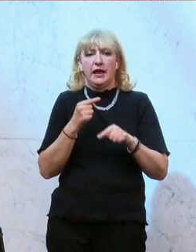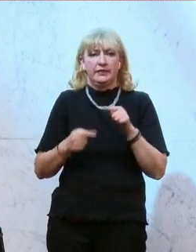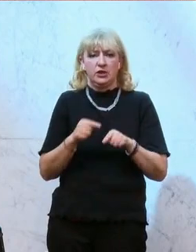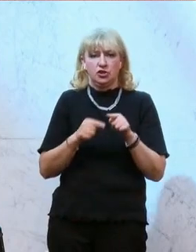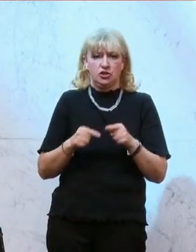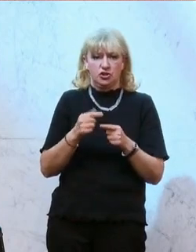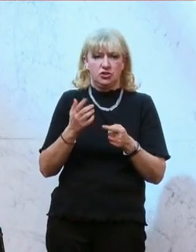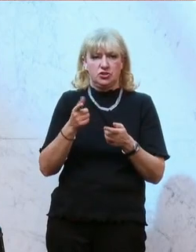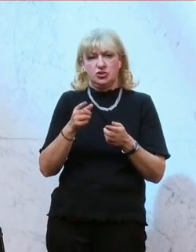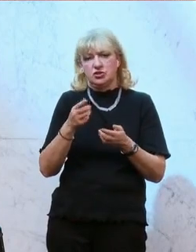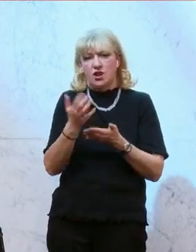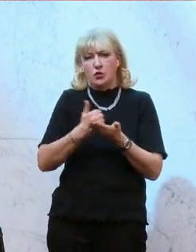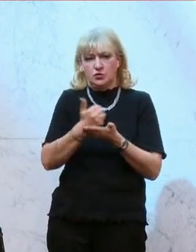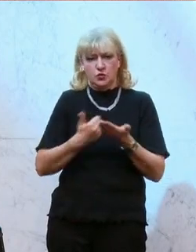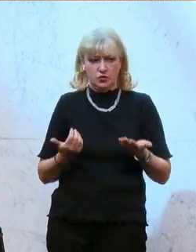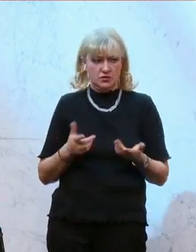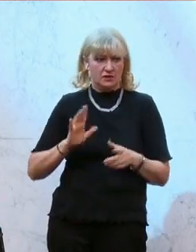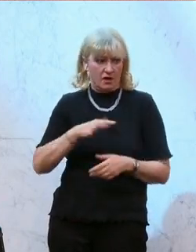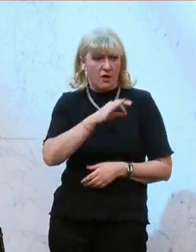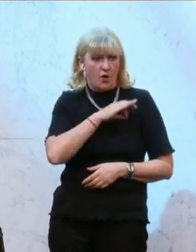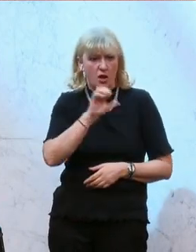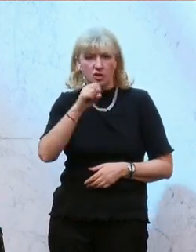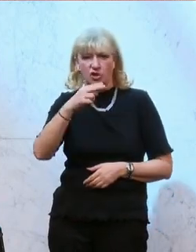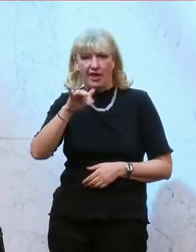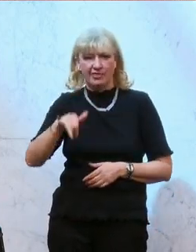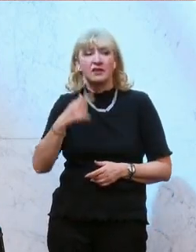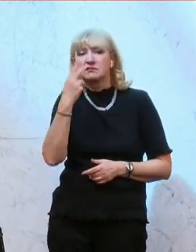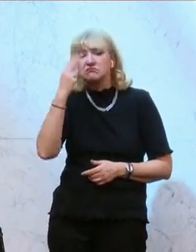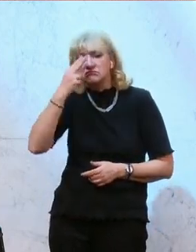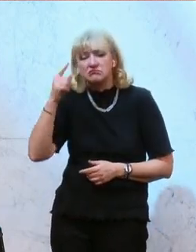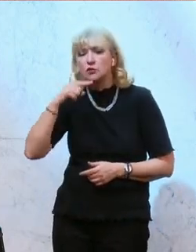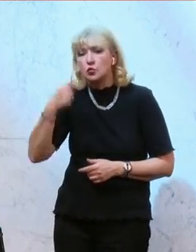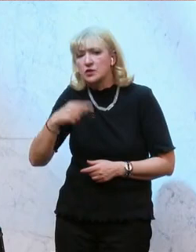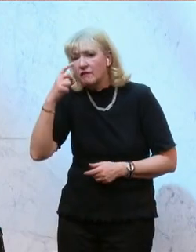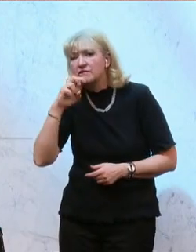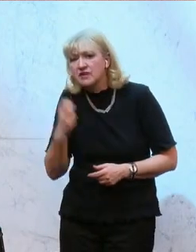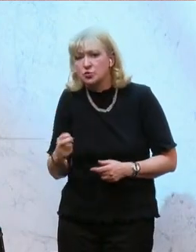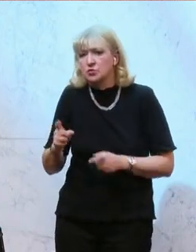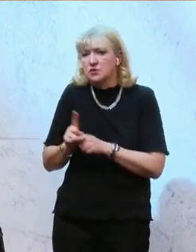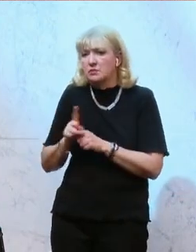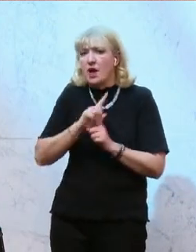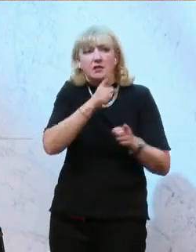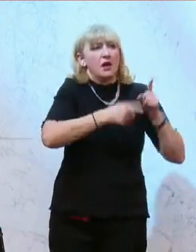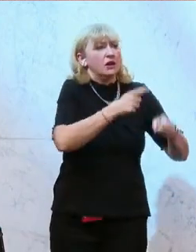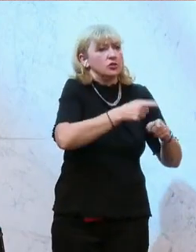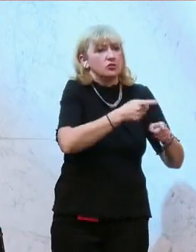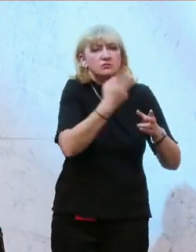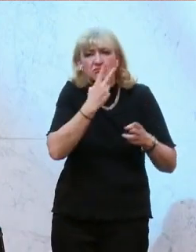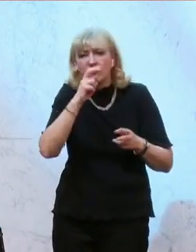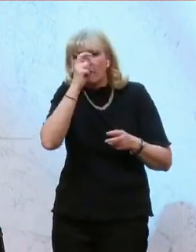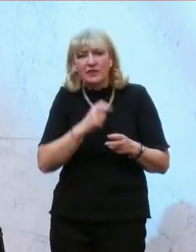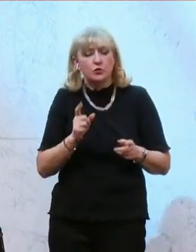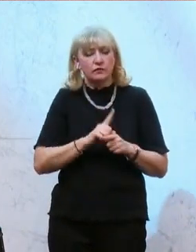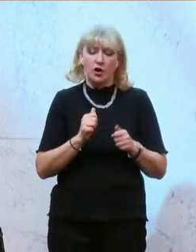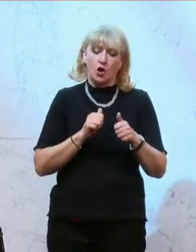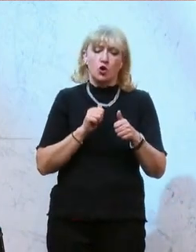Instrumentalisierung. Und ja, Herr Kollege Schetti, selbstverständlich versucht Russland, genauso wie viele andere Regime, den Sport ebenfalls